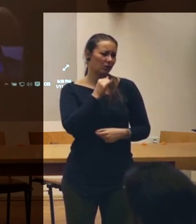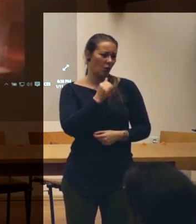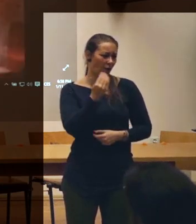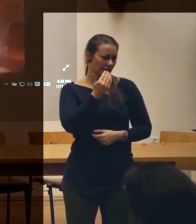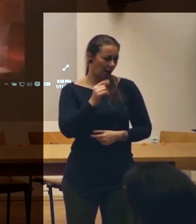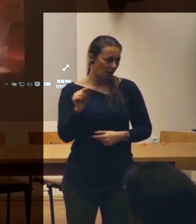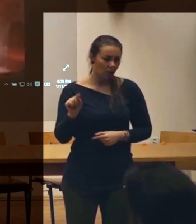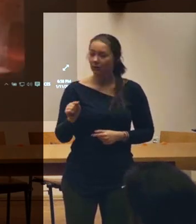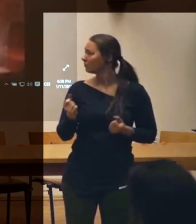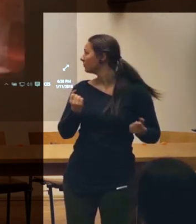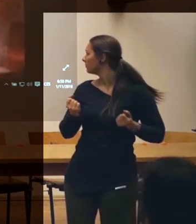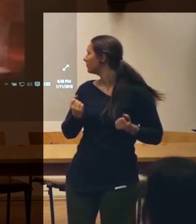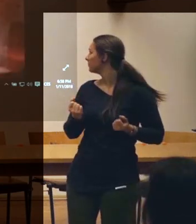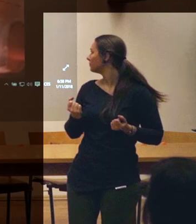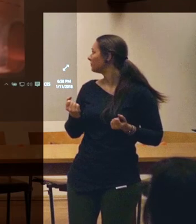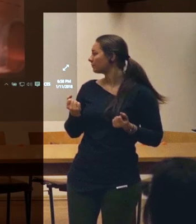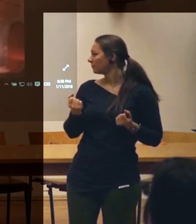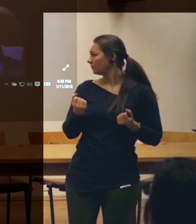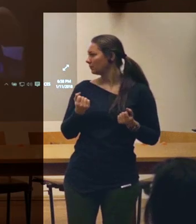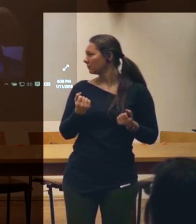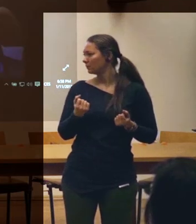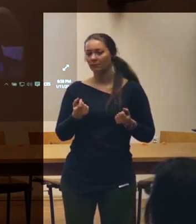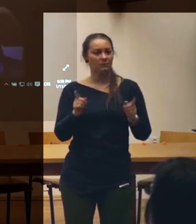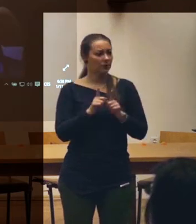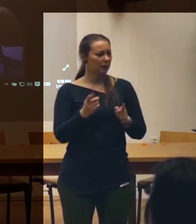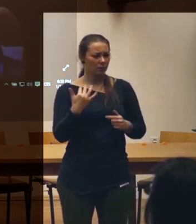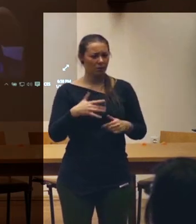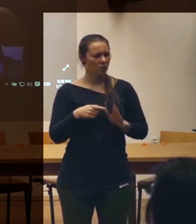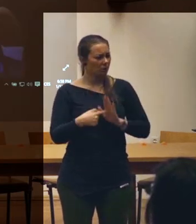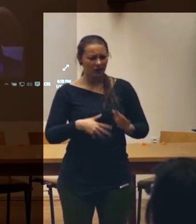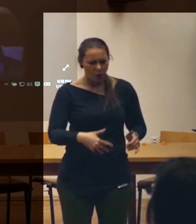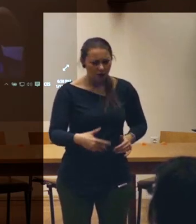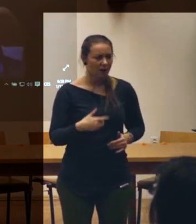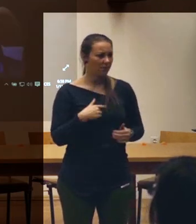kde napríklad cvičila vtedy tehotná Karina Kotová.